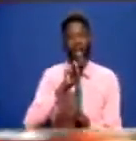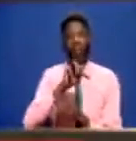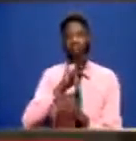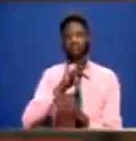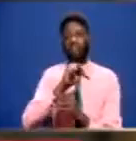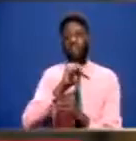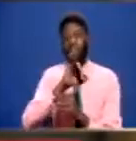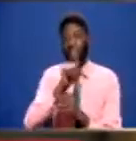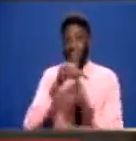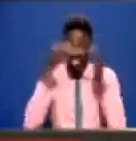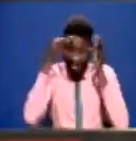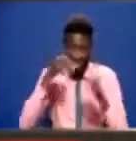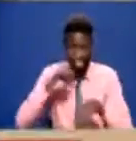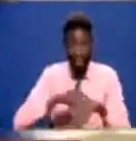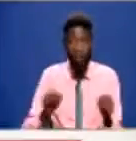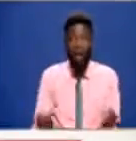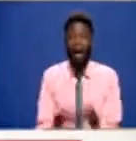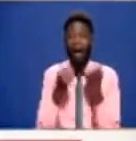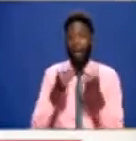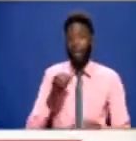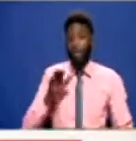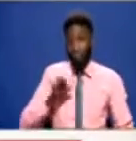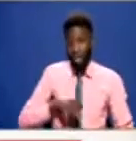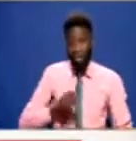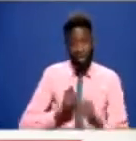za unyanyasaji wa wanamichezo wa kike.